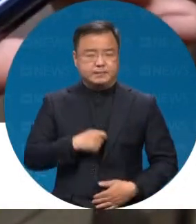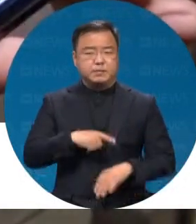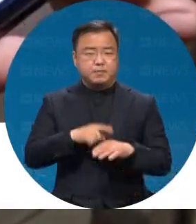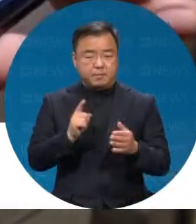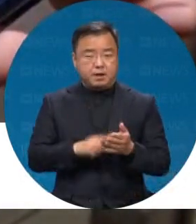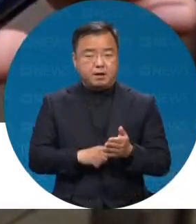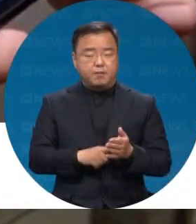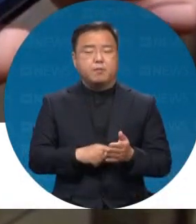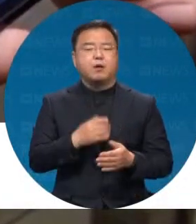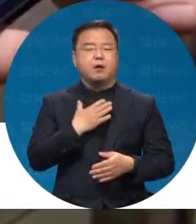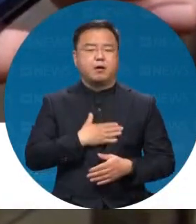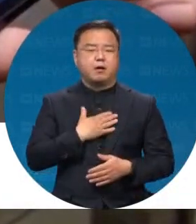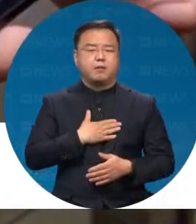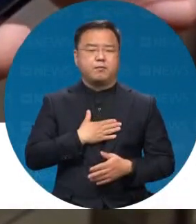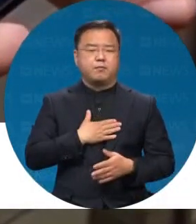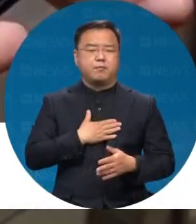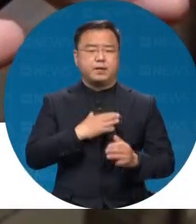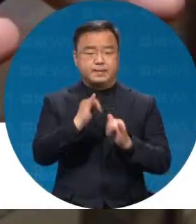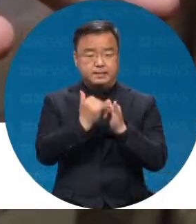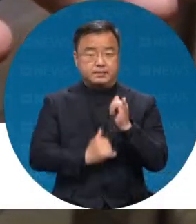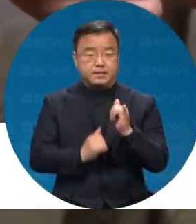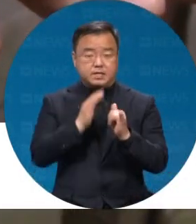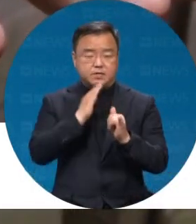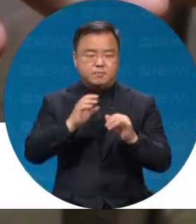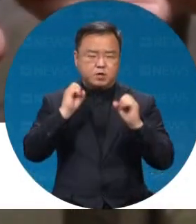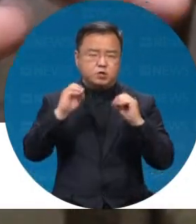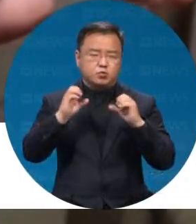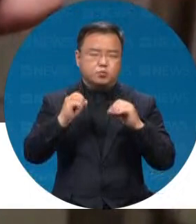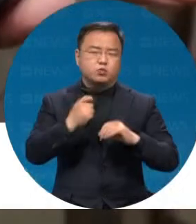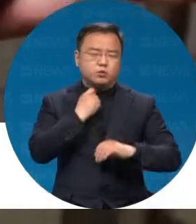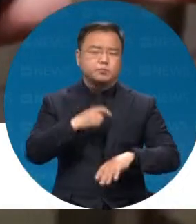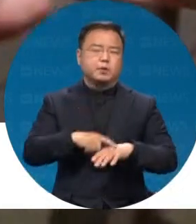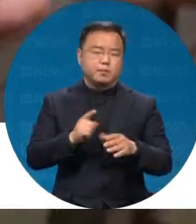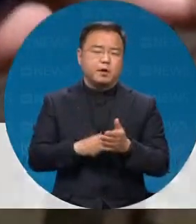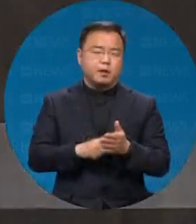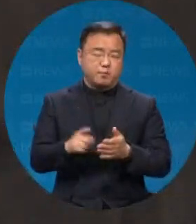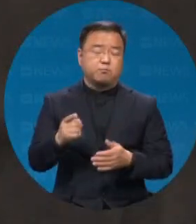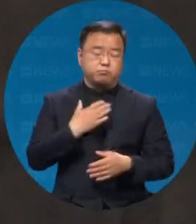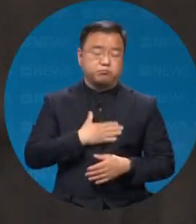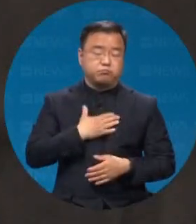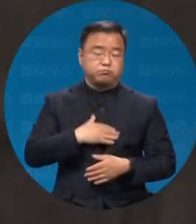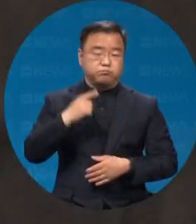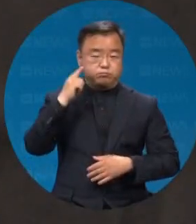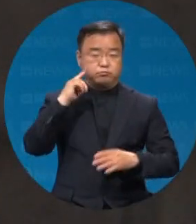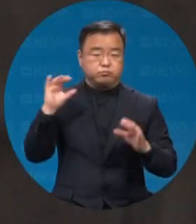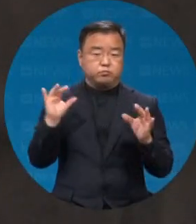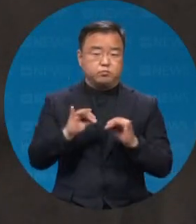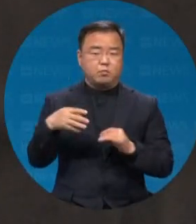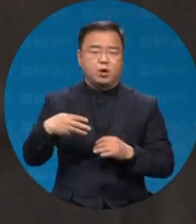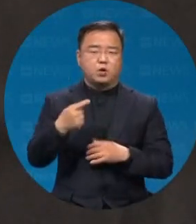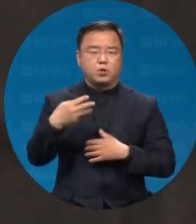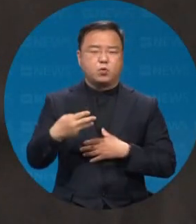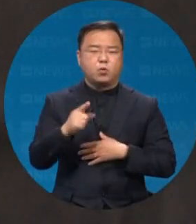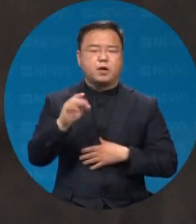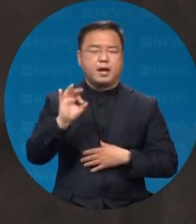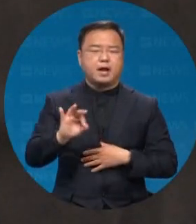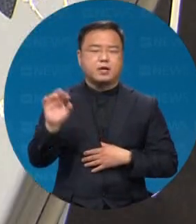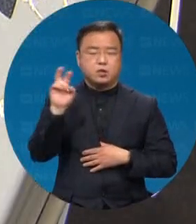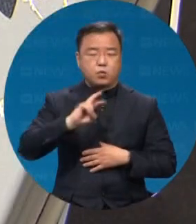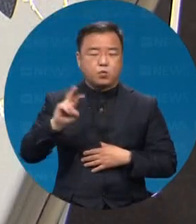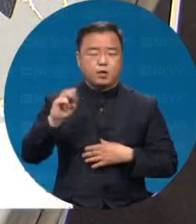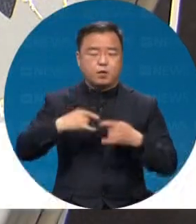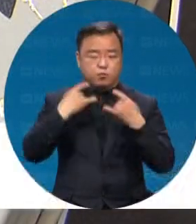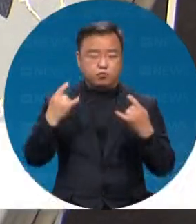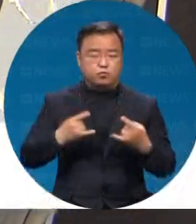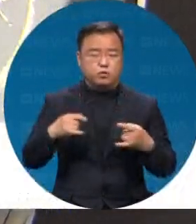들께서 듣거든요 역사 쪽으로 정말 진심으로 알리고 싶어 하시는 분 와 같은 느낌이 들었어요 롤랑 이 노래는 한스 문학에 원점으로